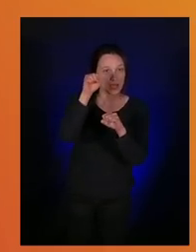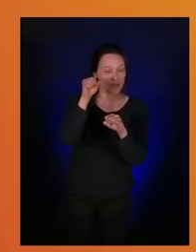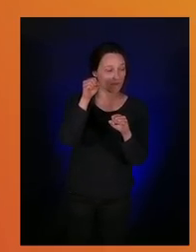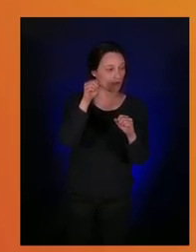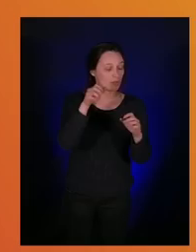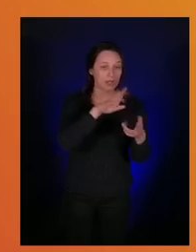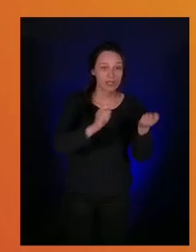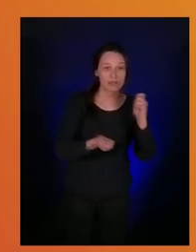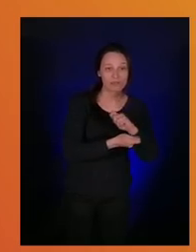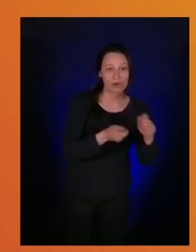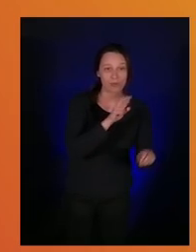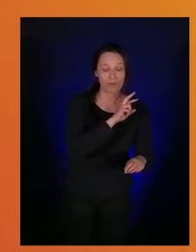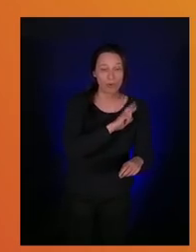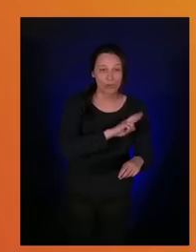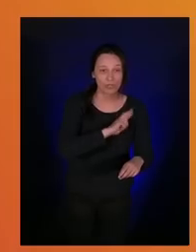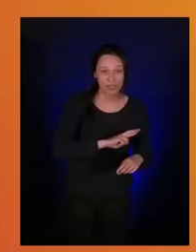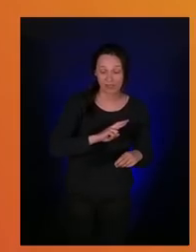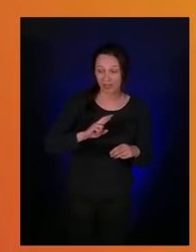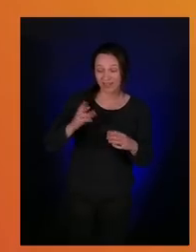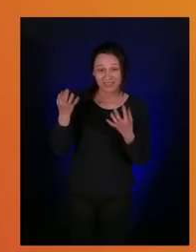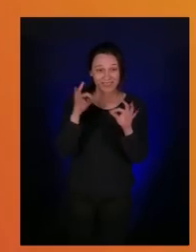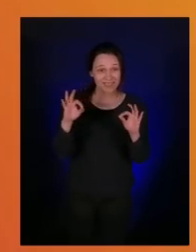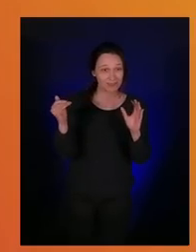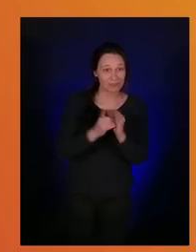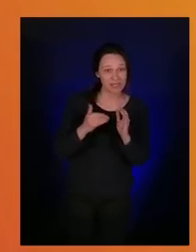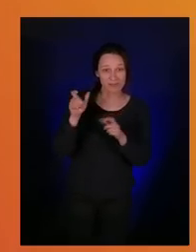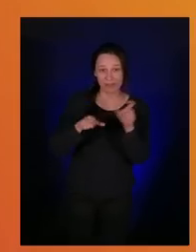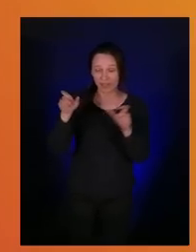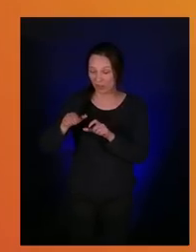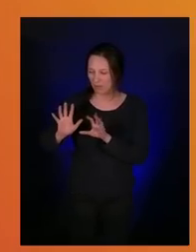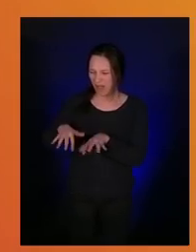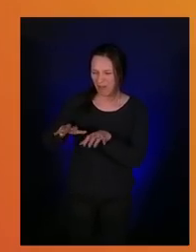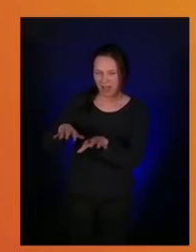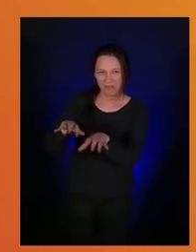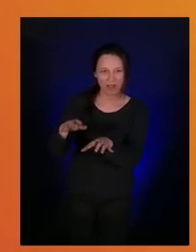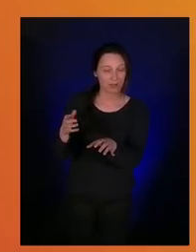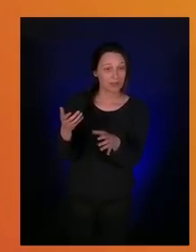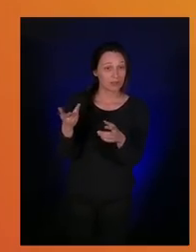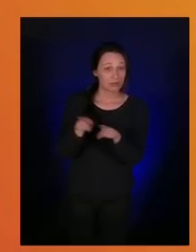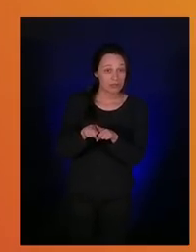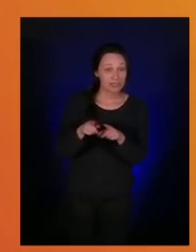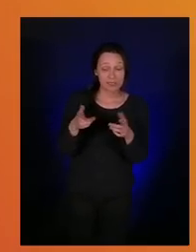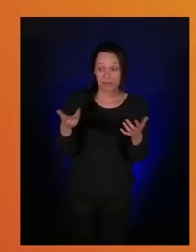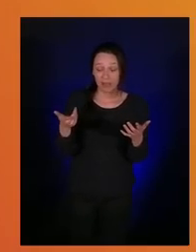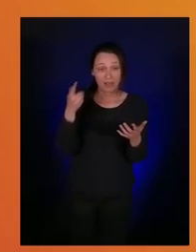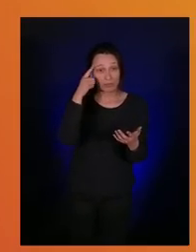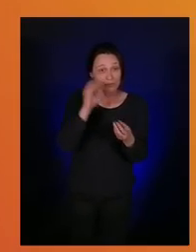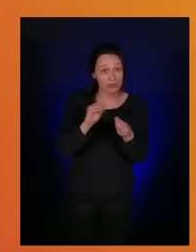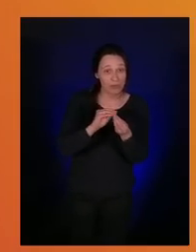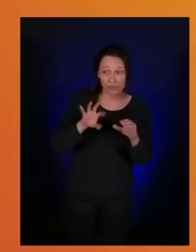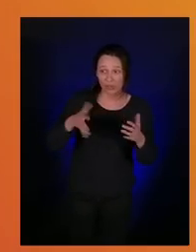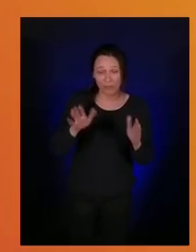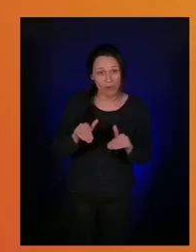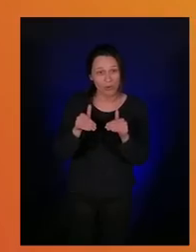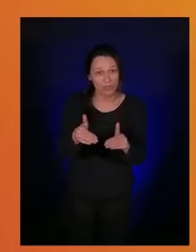des retraites. Des dizaines de milliers dans les rues de l'unité, dans l'unité des organisations. La question est comment continuer ?